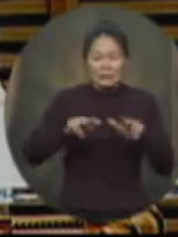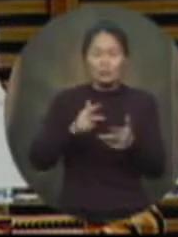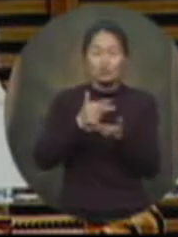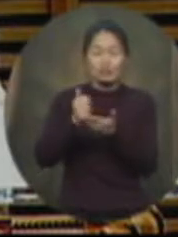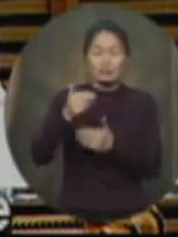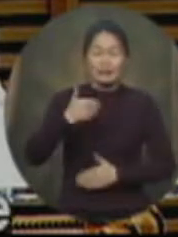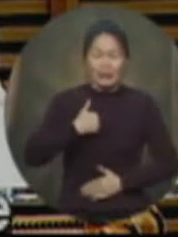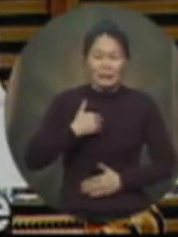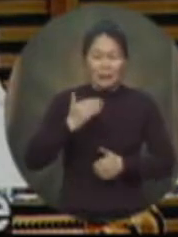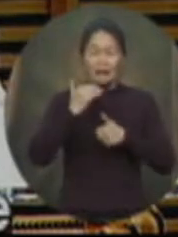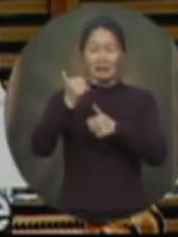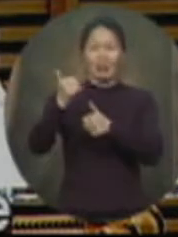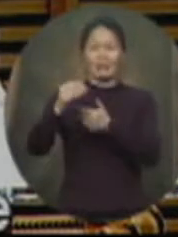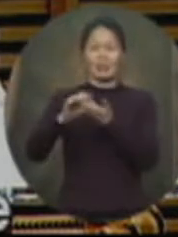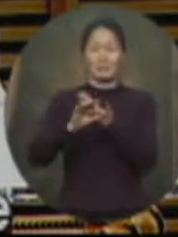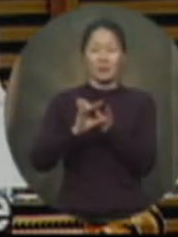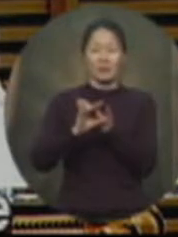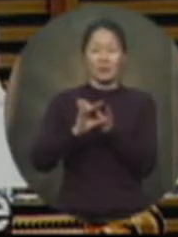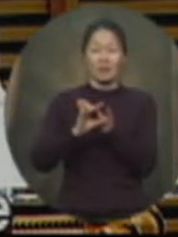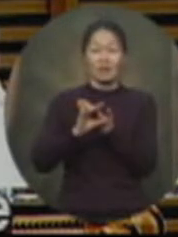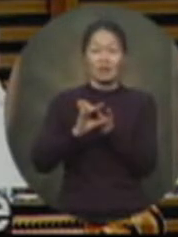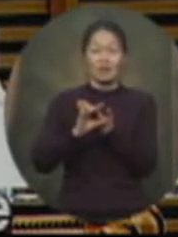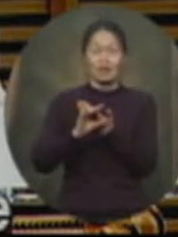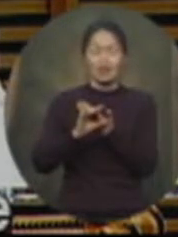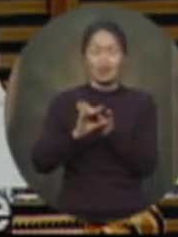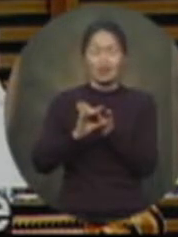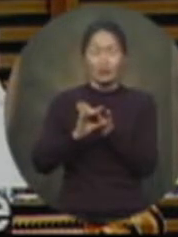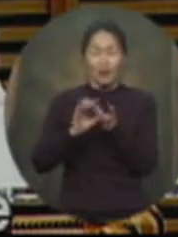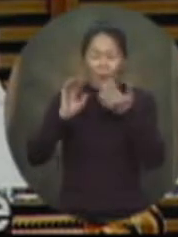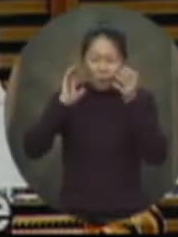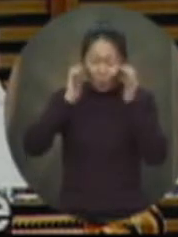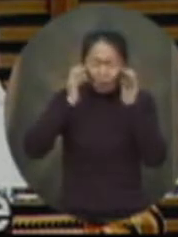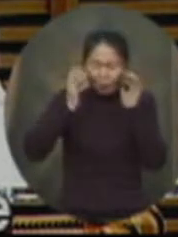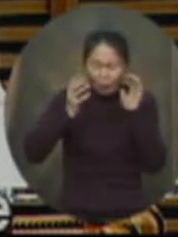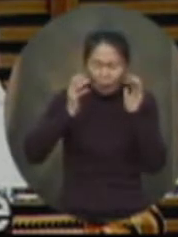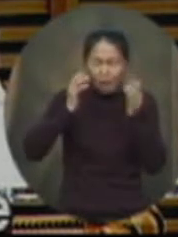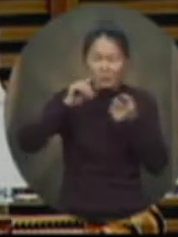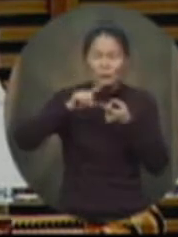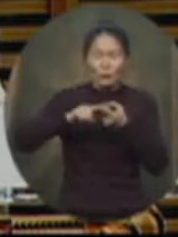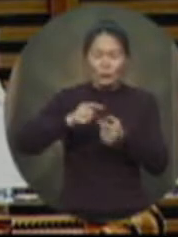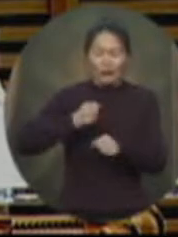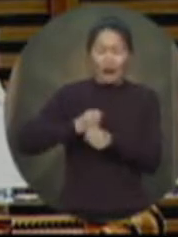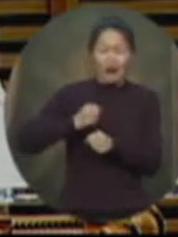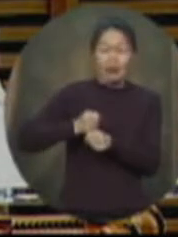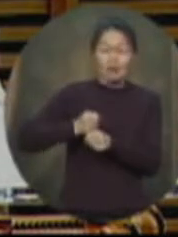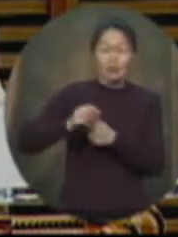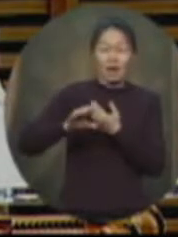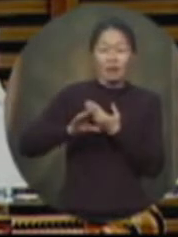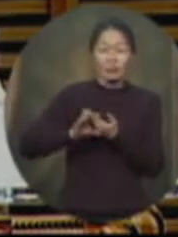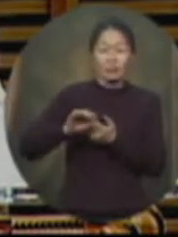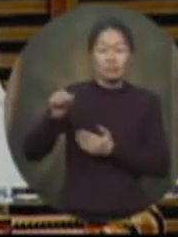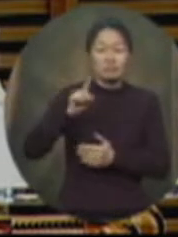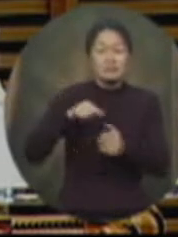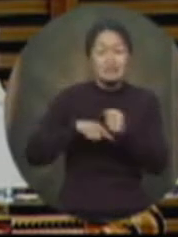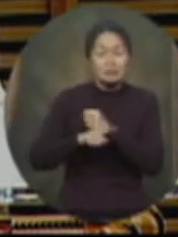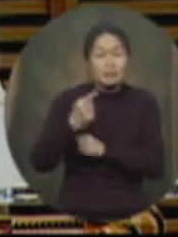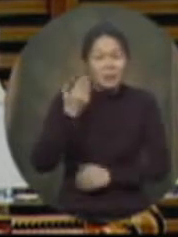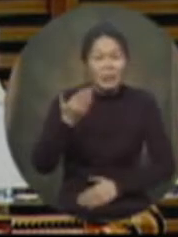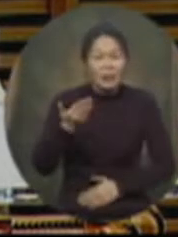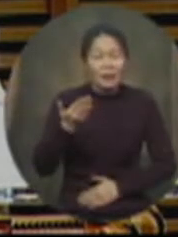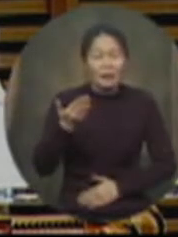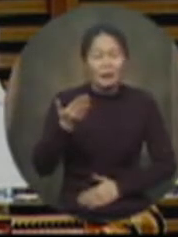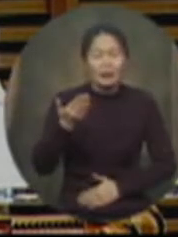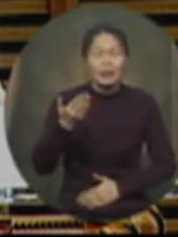나를 데려 간다면 그러면 혼란스러워하고 당황스러워 하면 큰 뭘 말하는 거죠